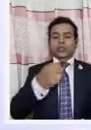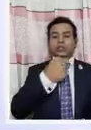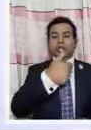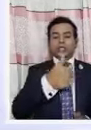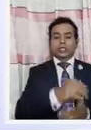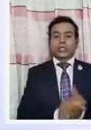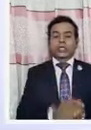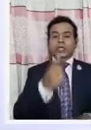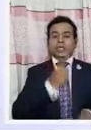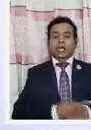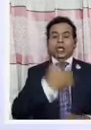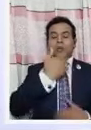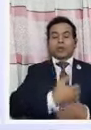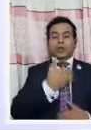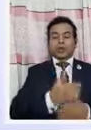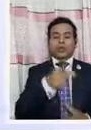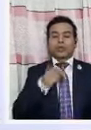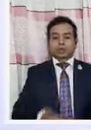শয্যা খালি আছে